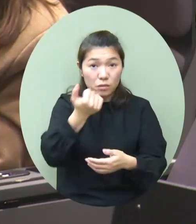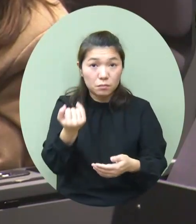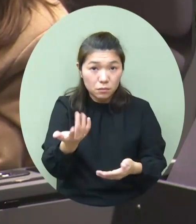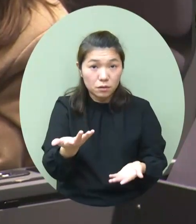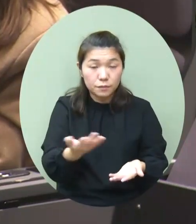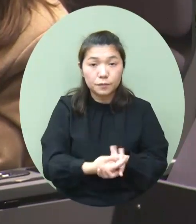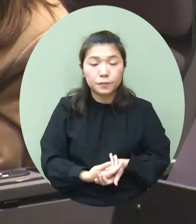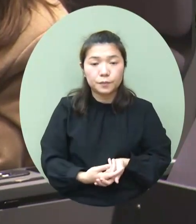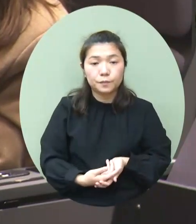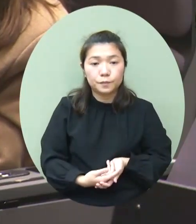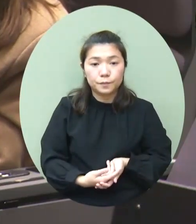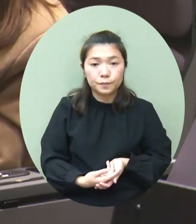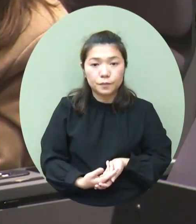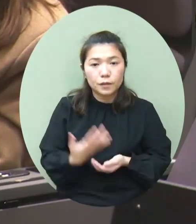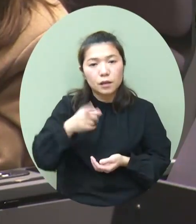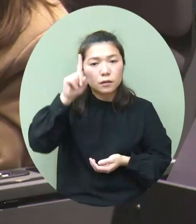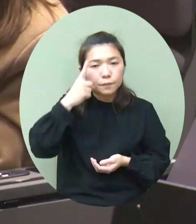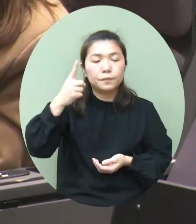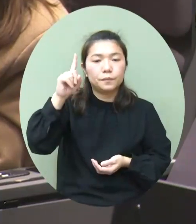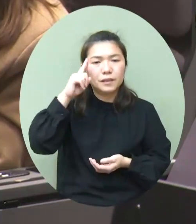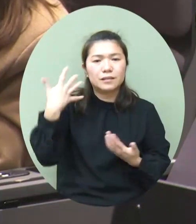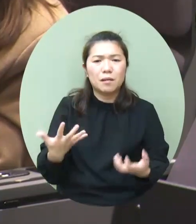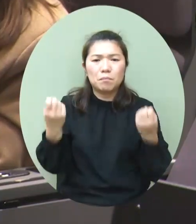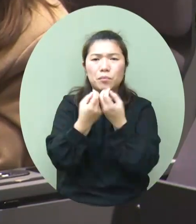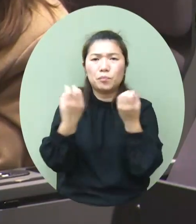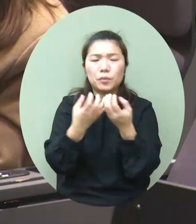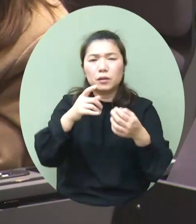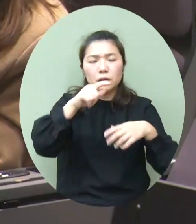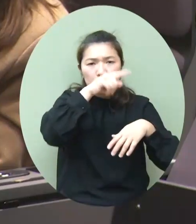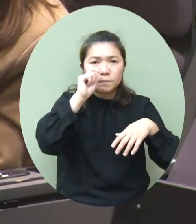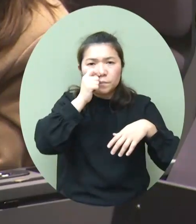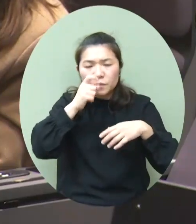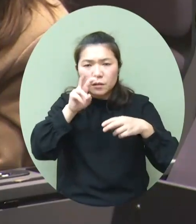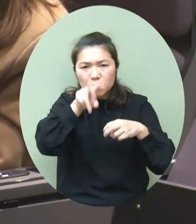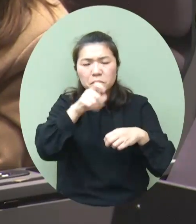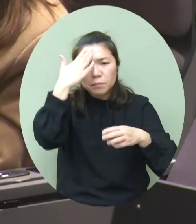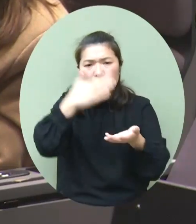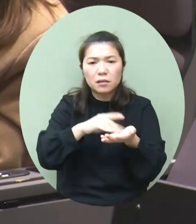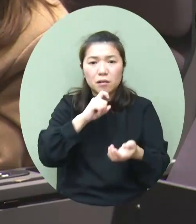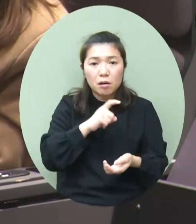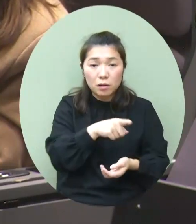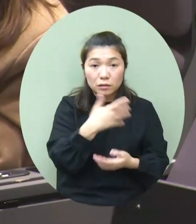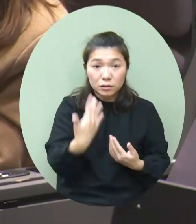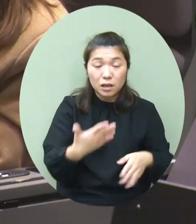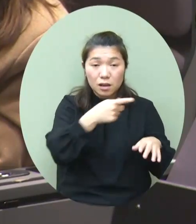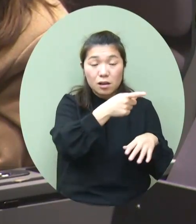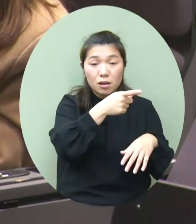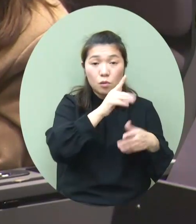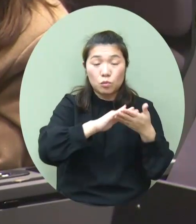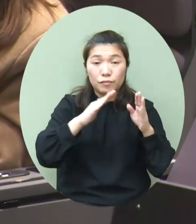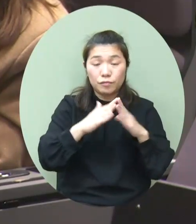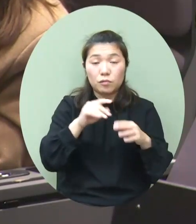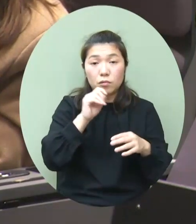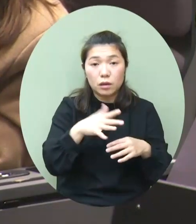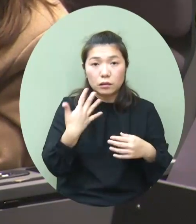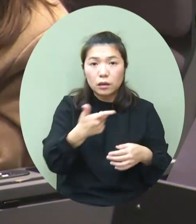这个星期是否可以推出？每天很多人做快速的检测是阳性，